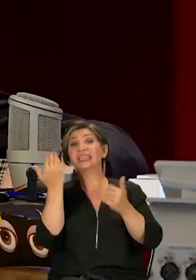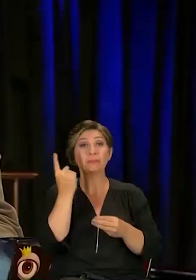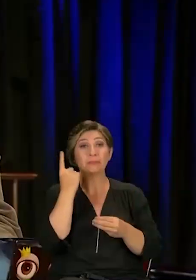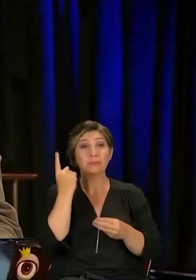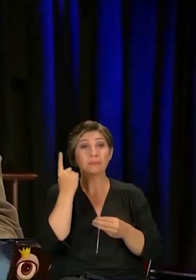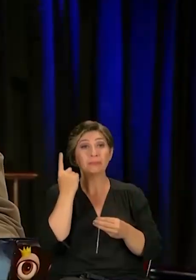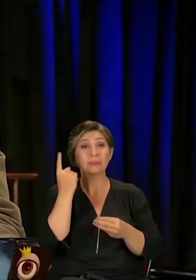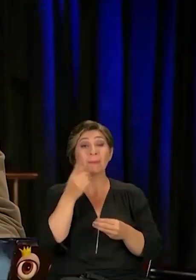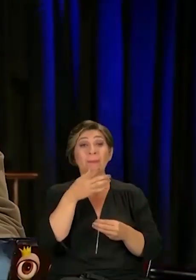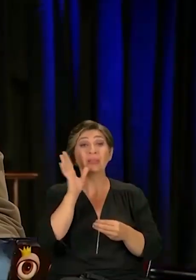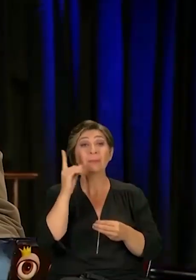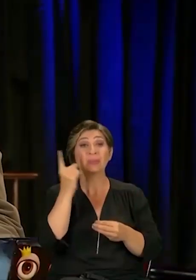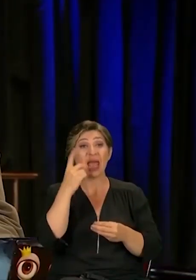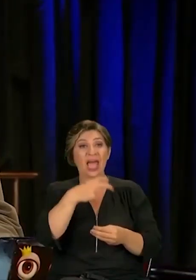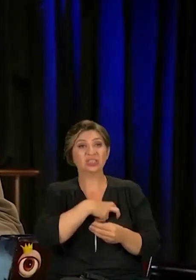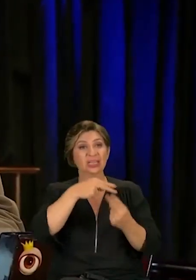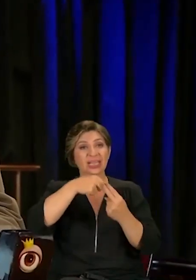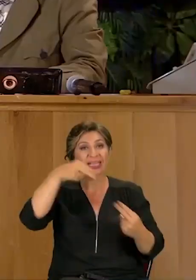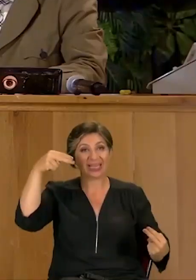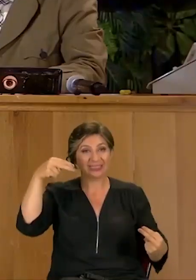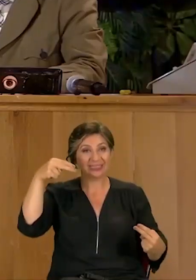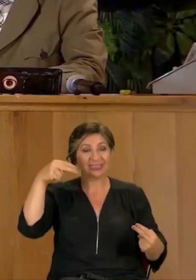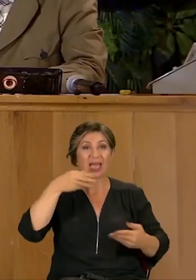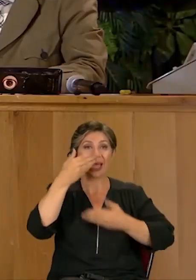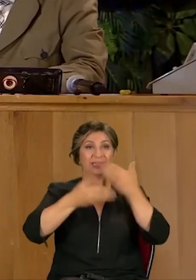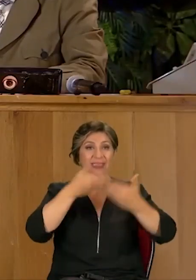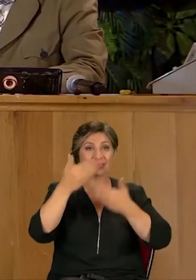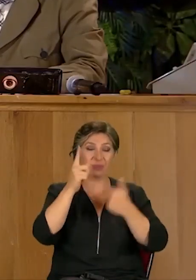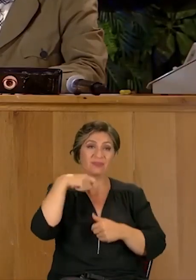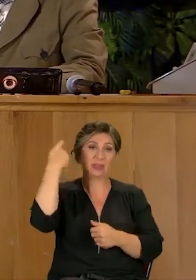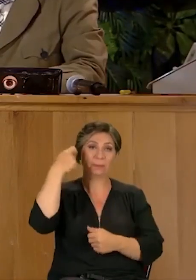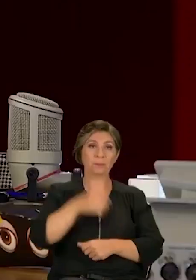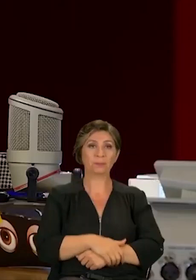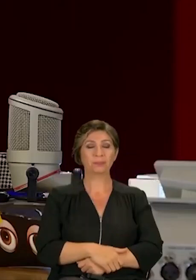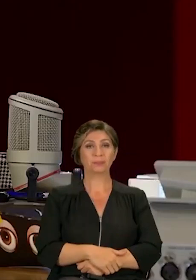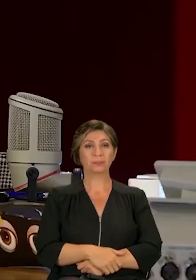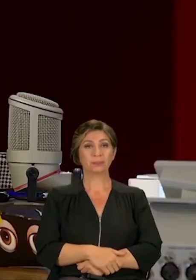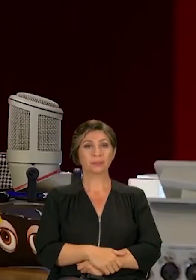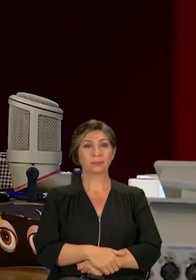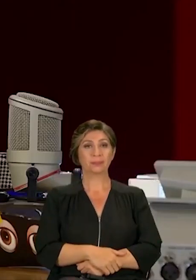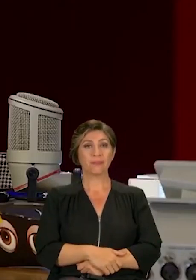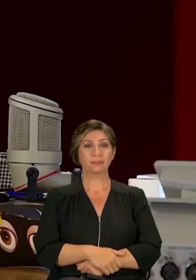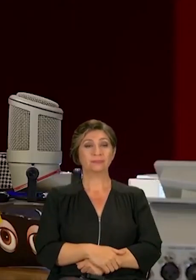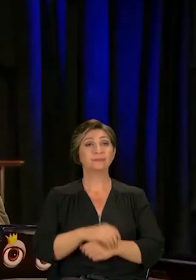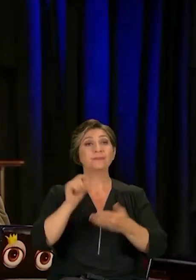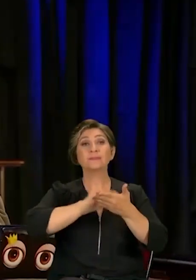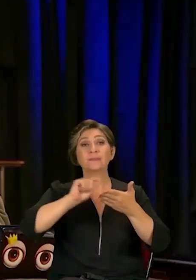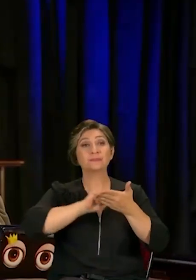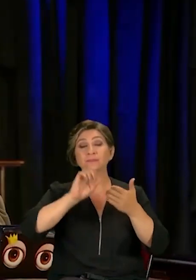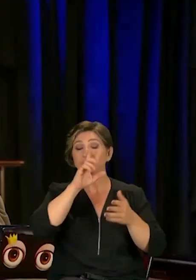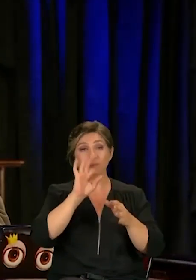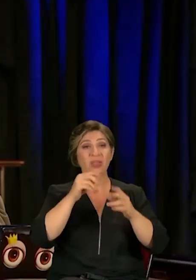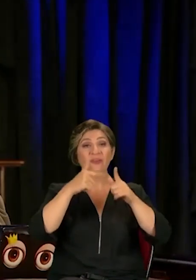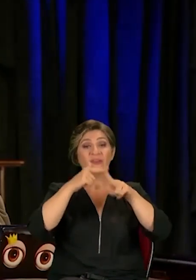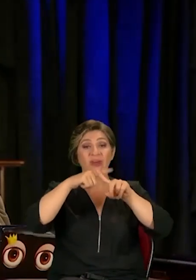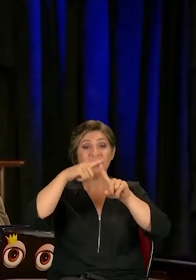yatan bilinmeyen bir aşk hikayesinin anlatıldığı film. Senaristi Fatih